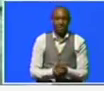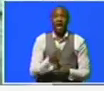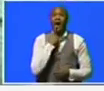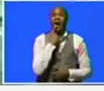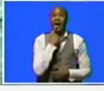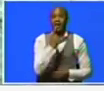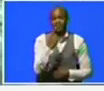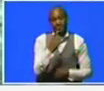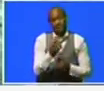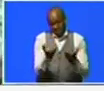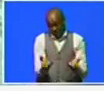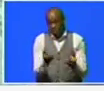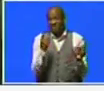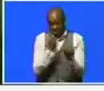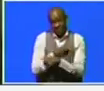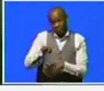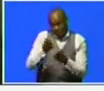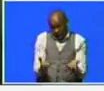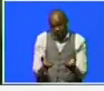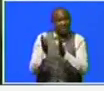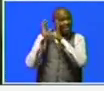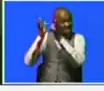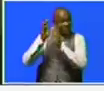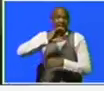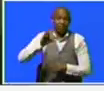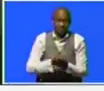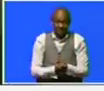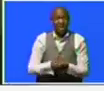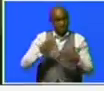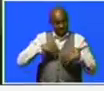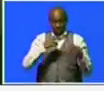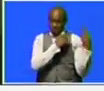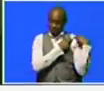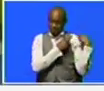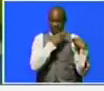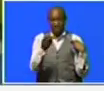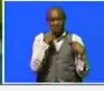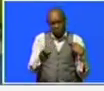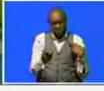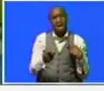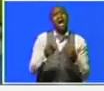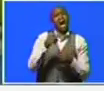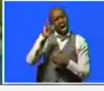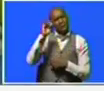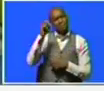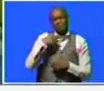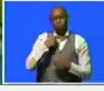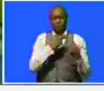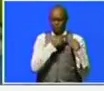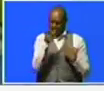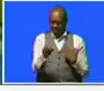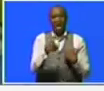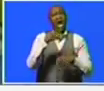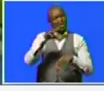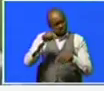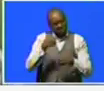102,000. Hali si tofauti katika kaunti ya Kilifi ambako wasimamizi wanasema maafisa wanaosimamia kura hizo